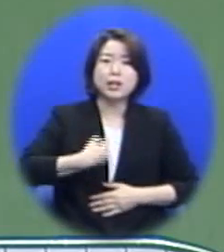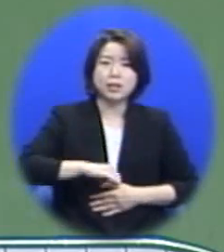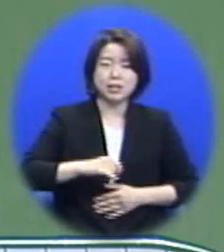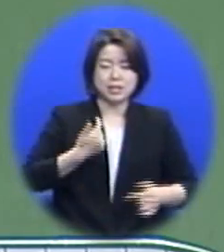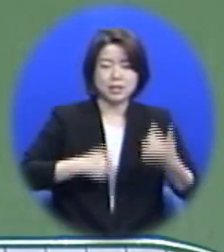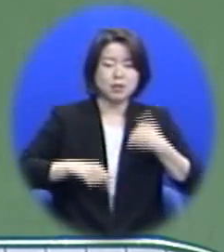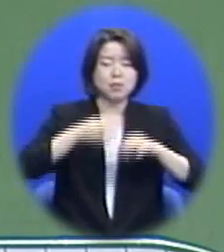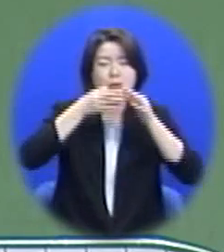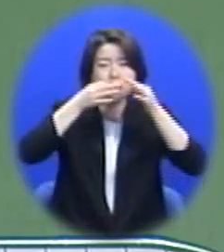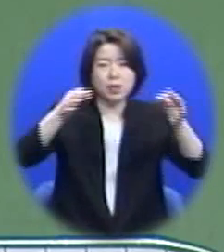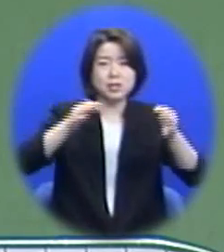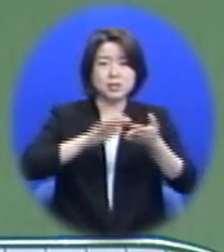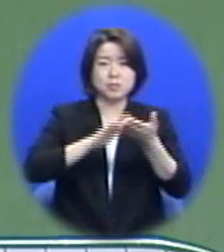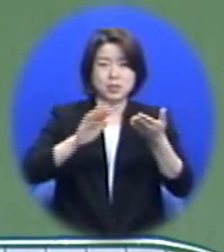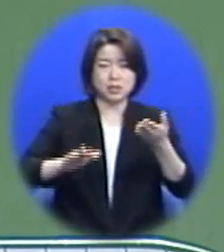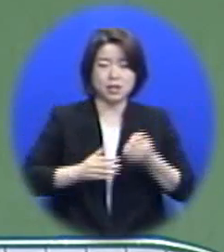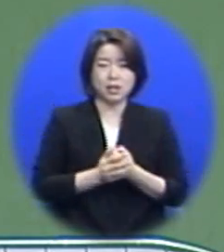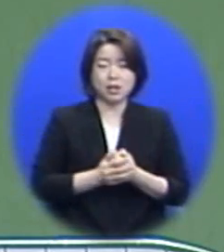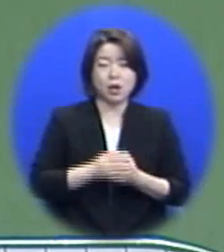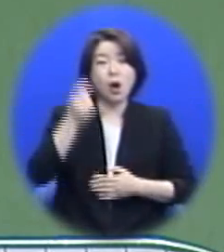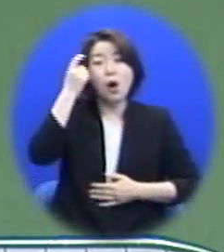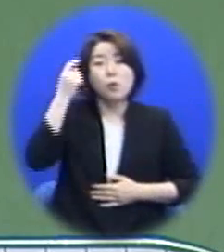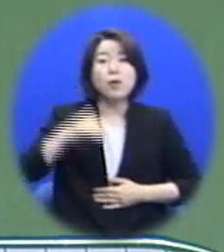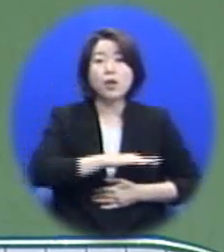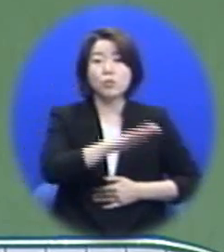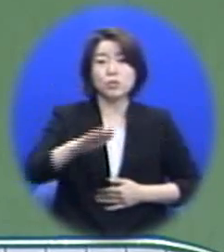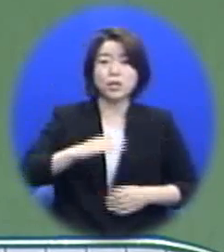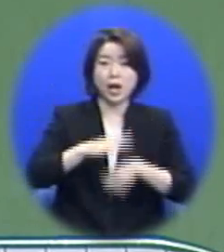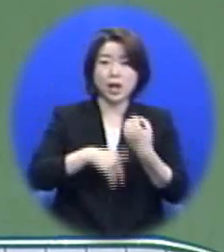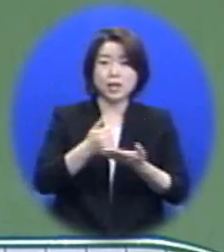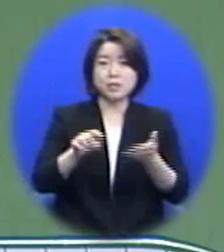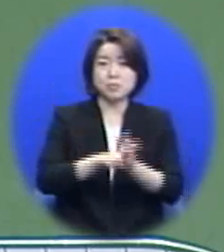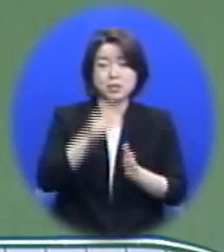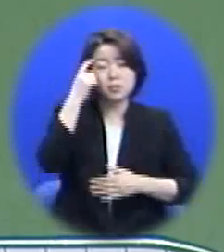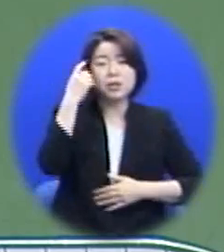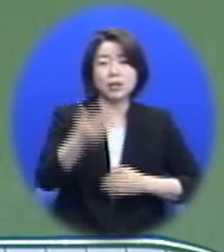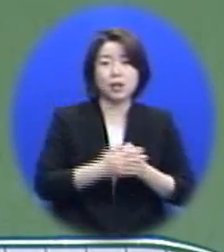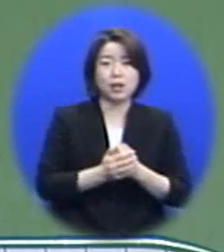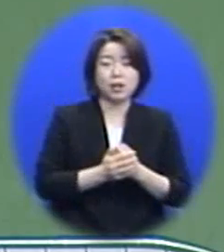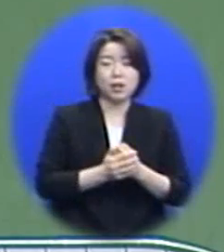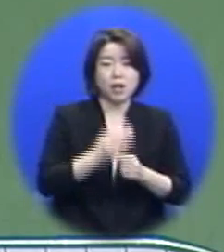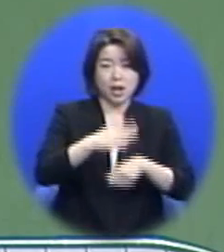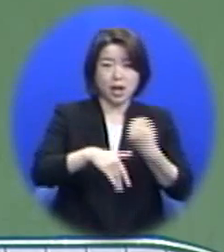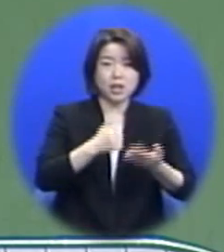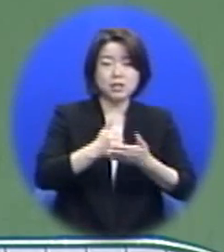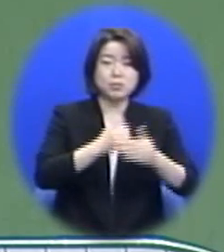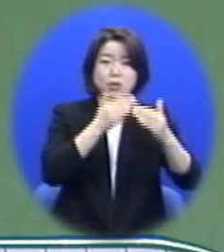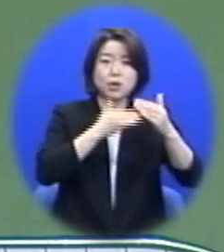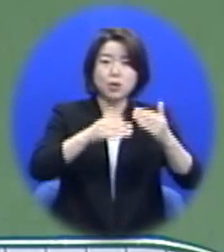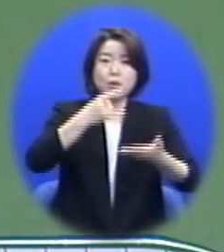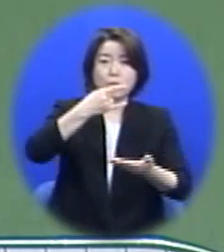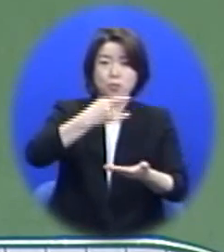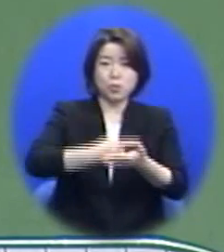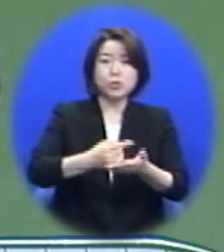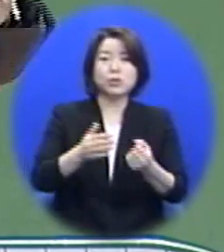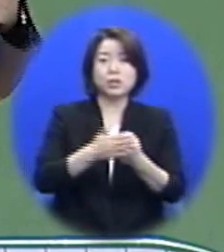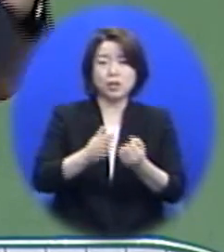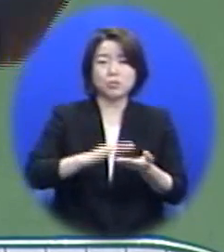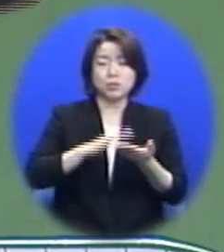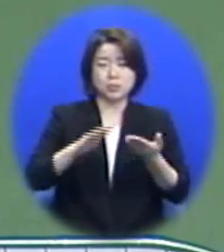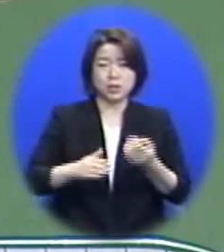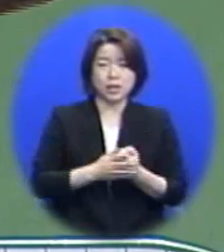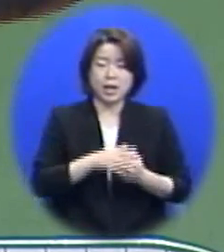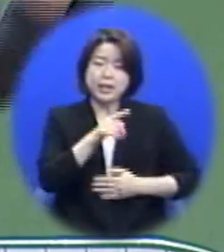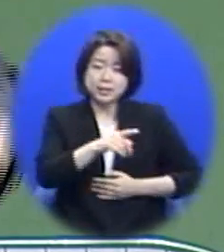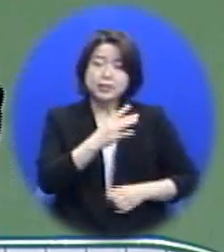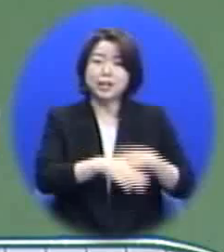외칩니다 우가 왜 하나님을 믿습니까 하나님은 공의로우신 하나님이시기 때문에 그 하나님을